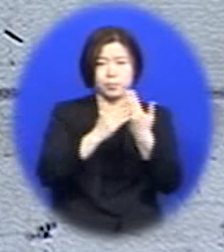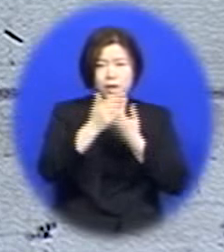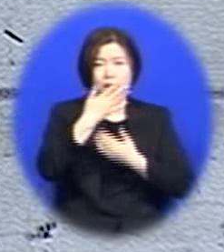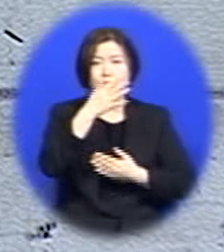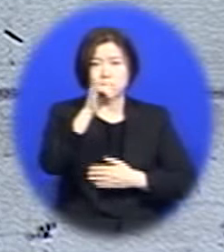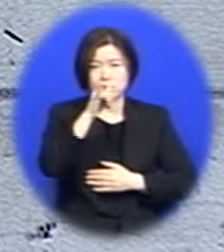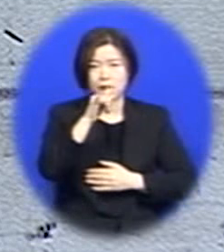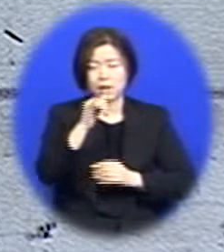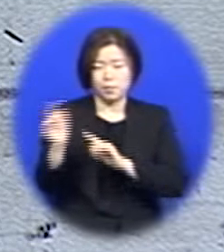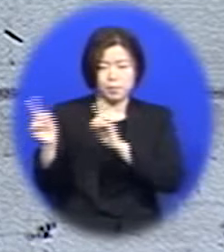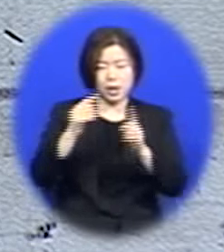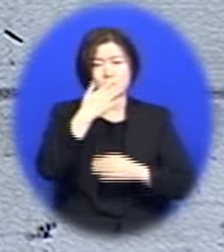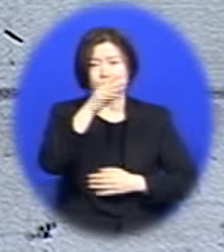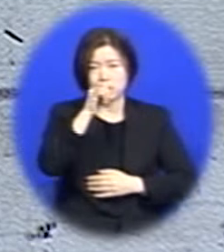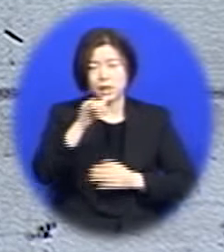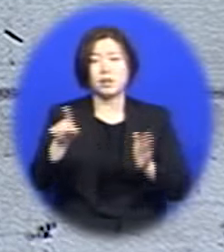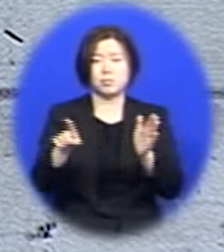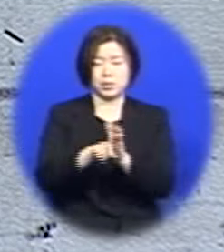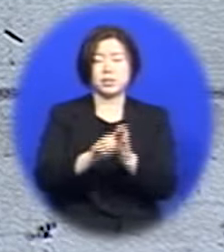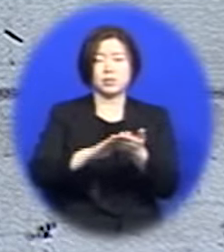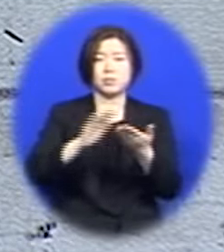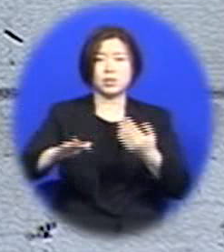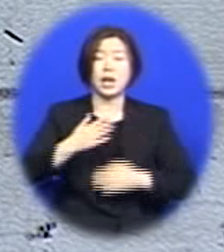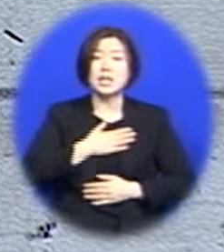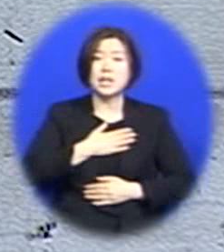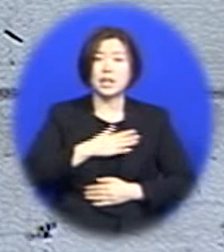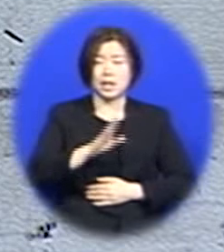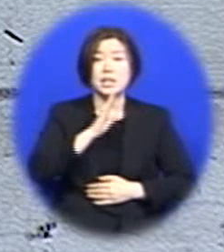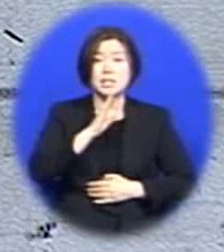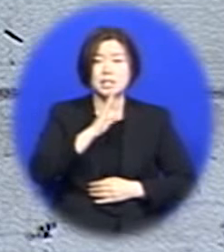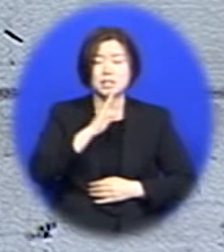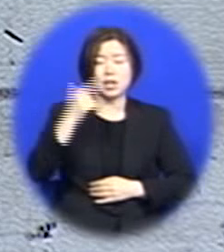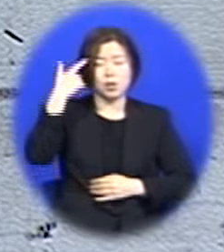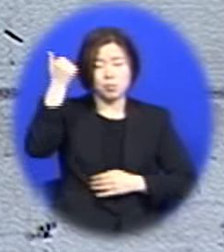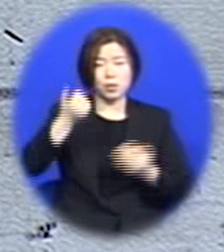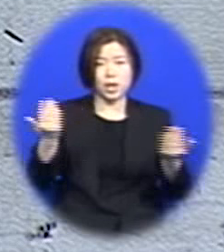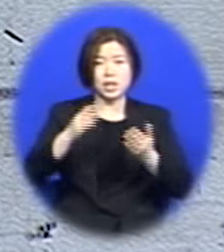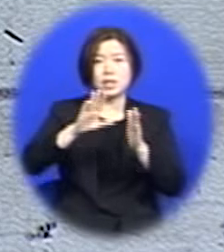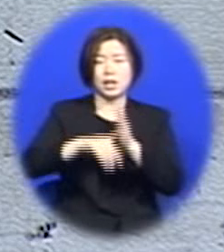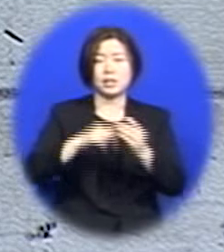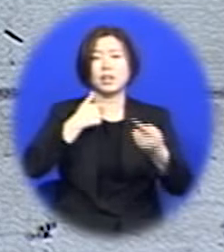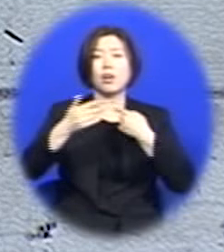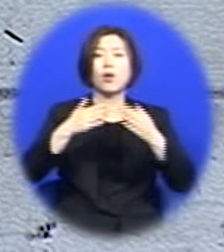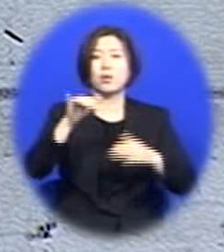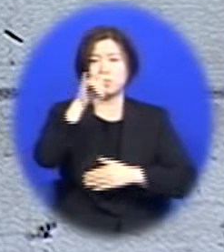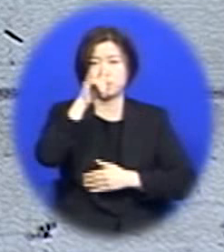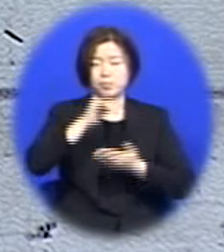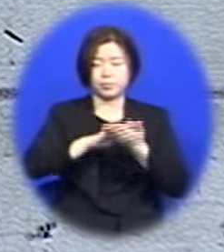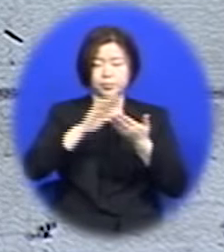회복될 수 있다, 그렇게 믿어요. 제가 실제로 목회를 하면서 경험한 일이니까.